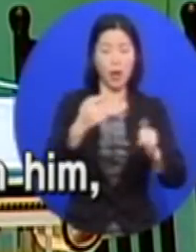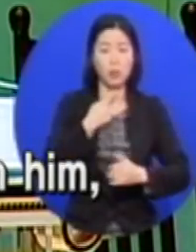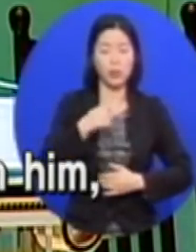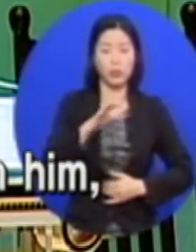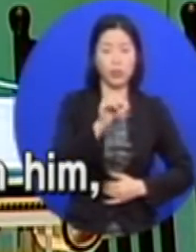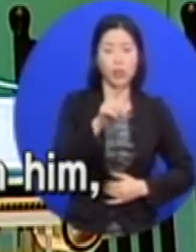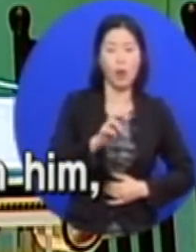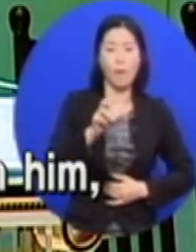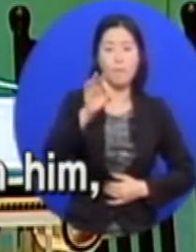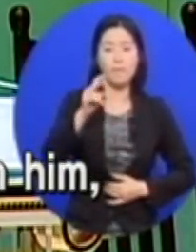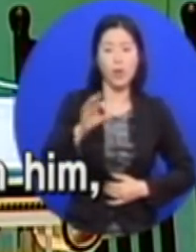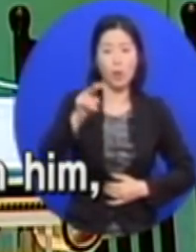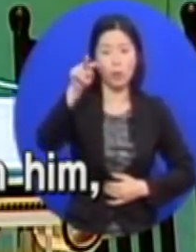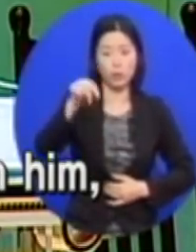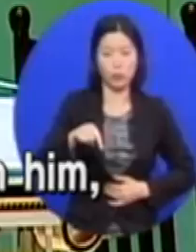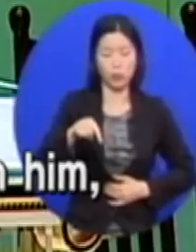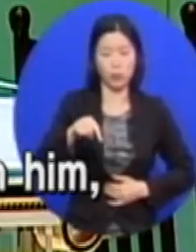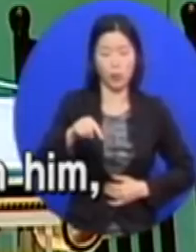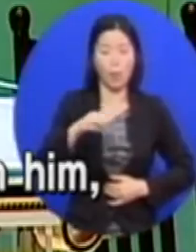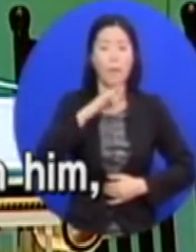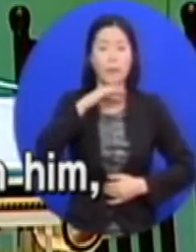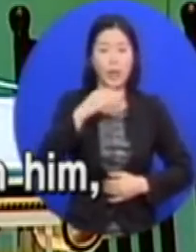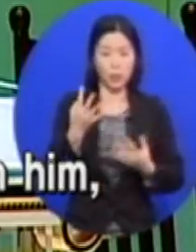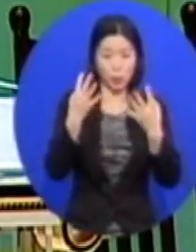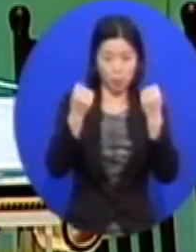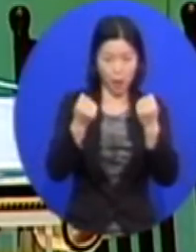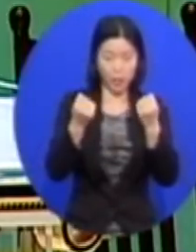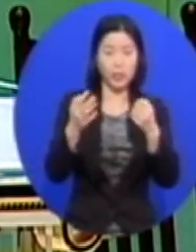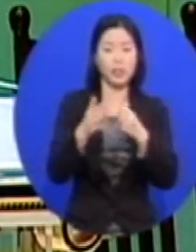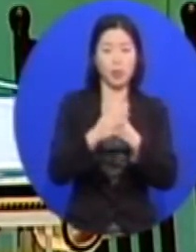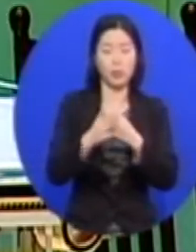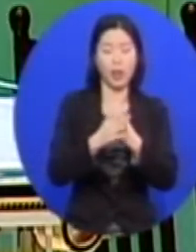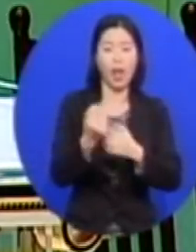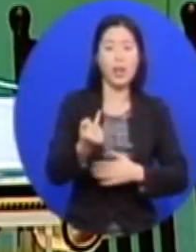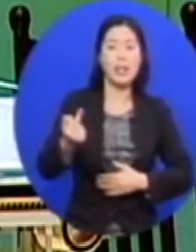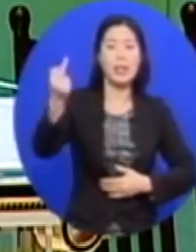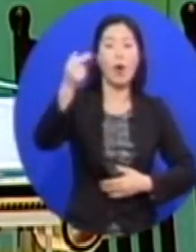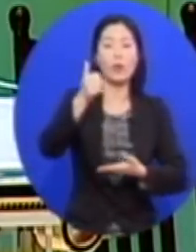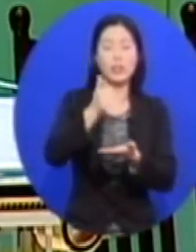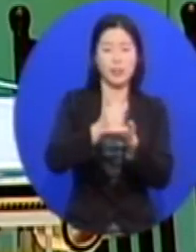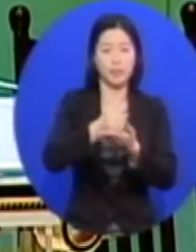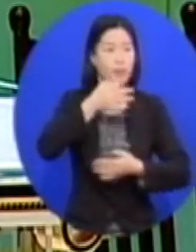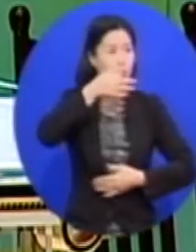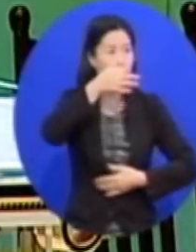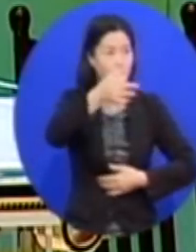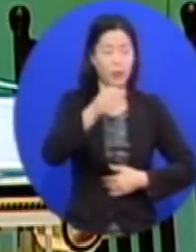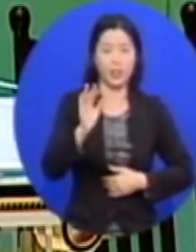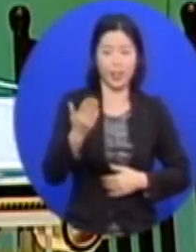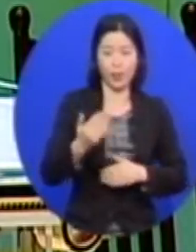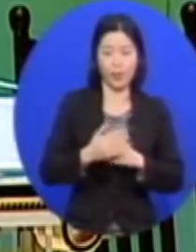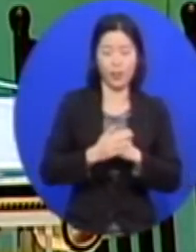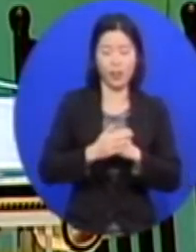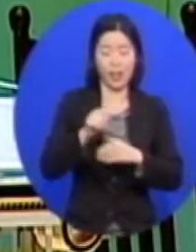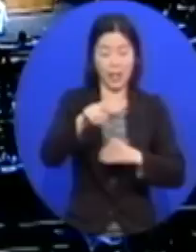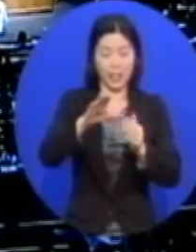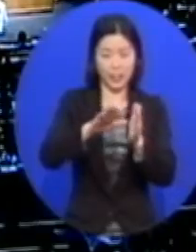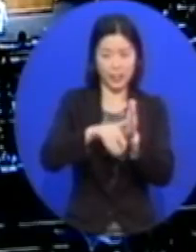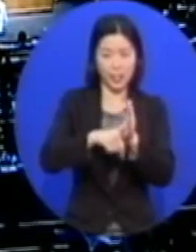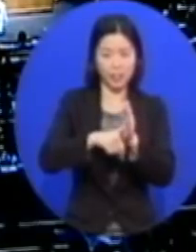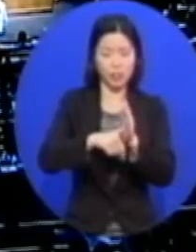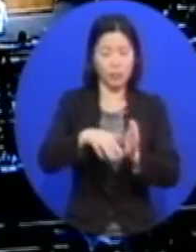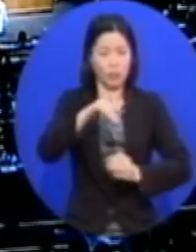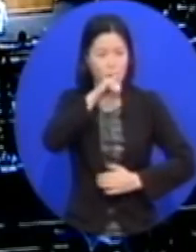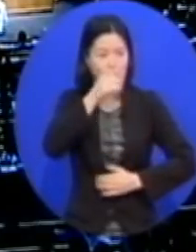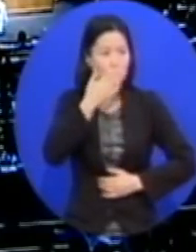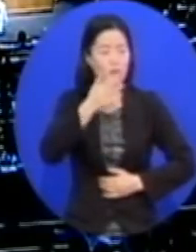어미 young's 9분을 나이도 많고 하니까 그 다음엔 형님으로 5층을 합니다 당시로서는 정말 있을 수 없는